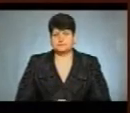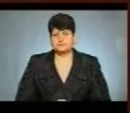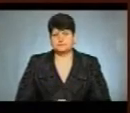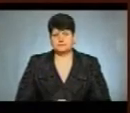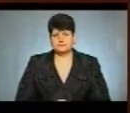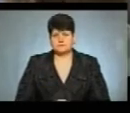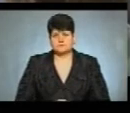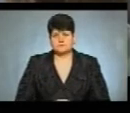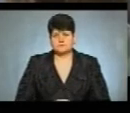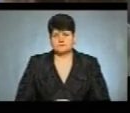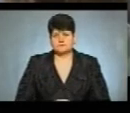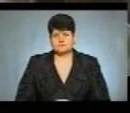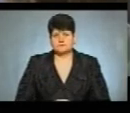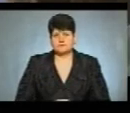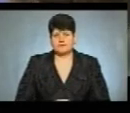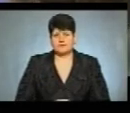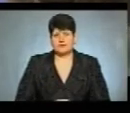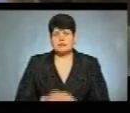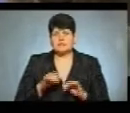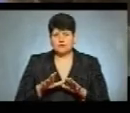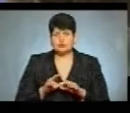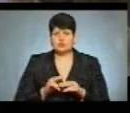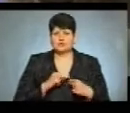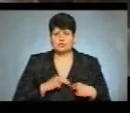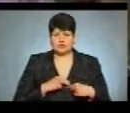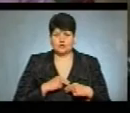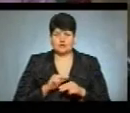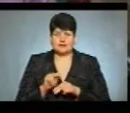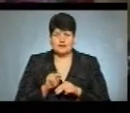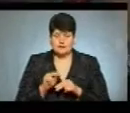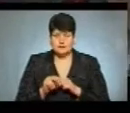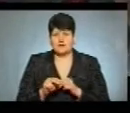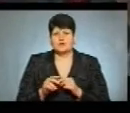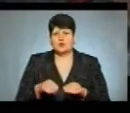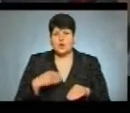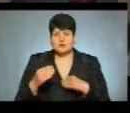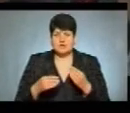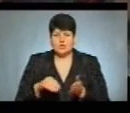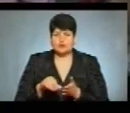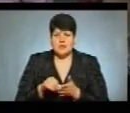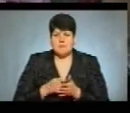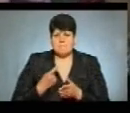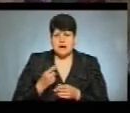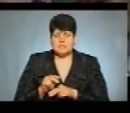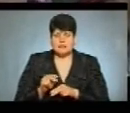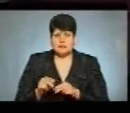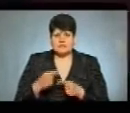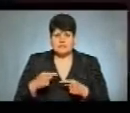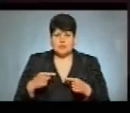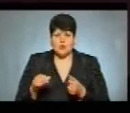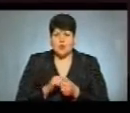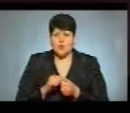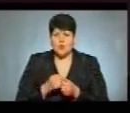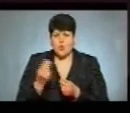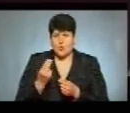Шове. Інструктор з трудотерапії Неля Торожнюк роздає учасникам майстер-класу різнокольорові паперові